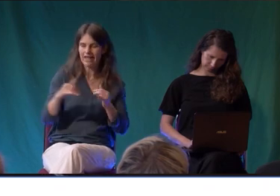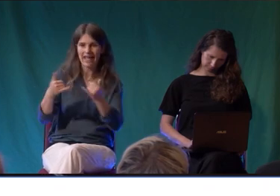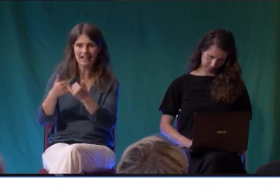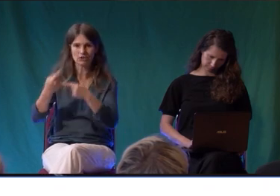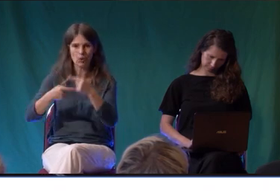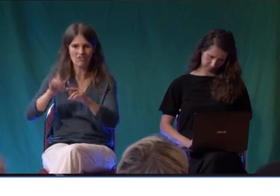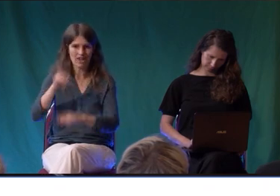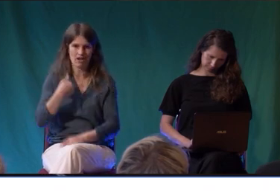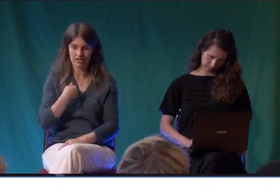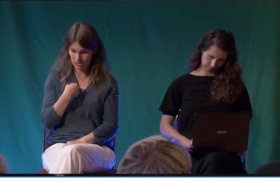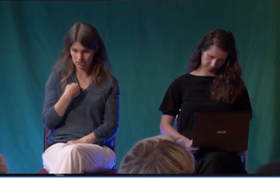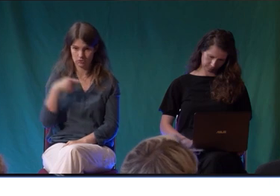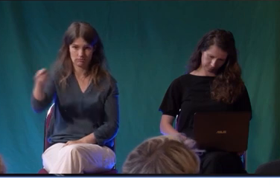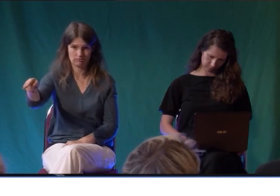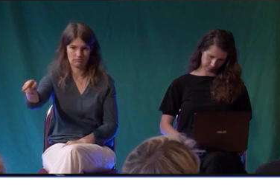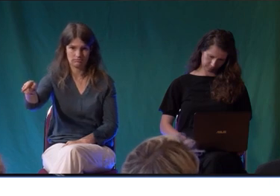passieren